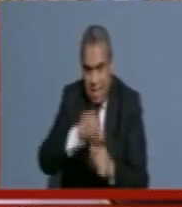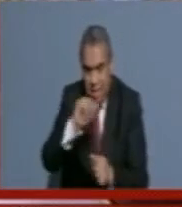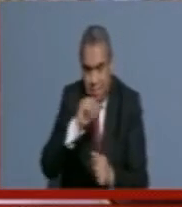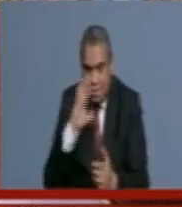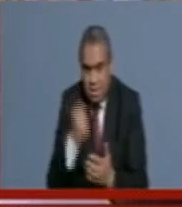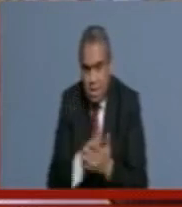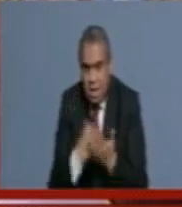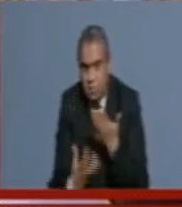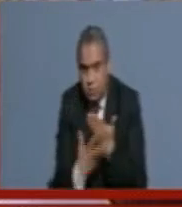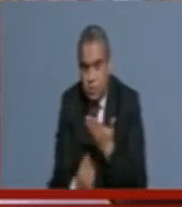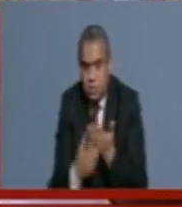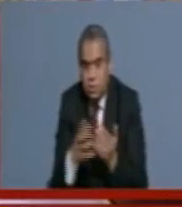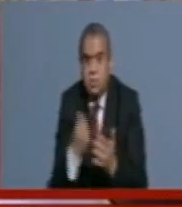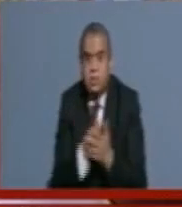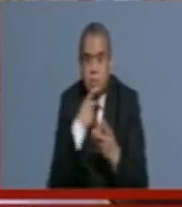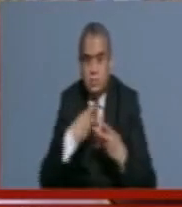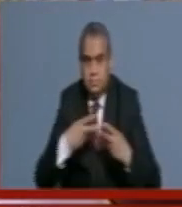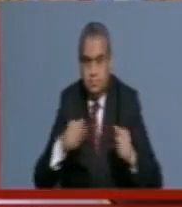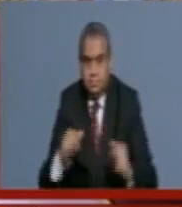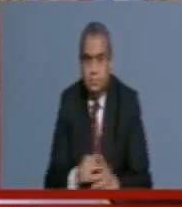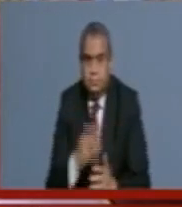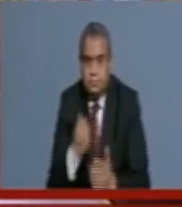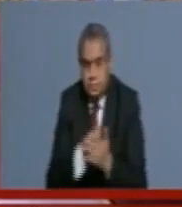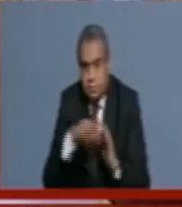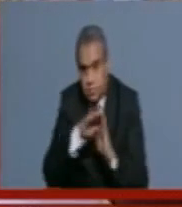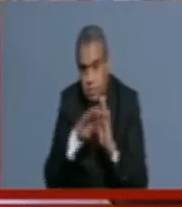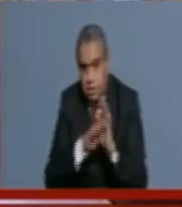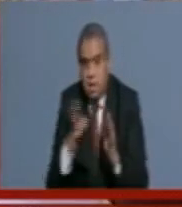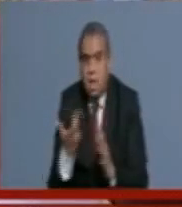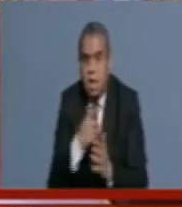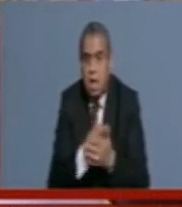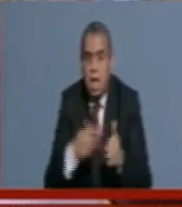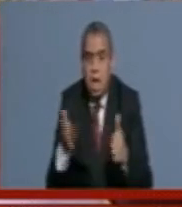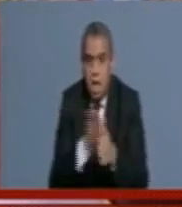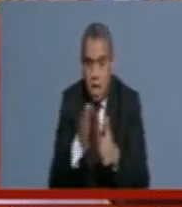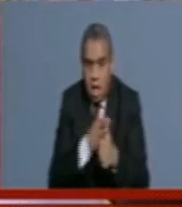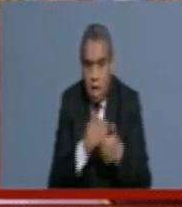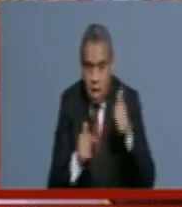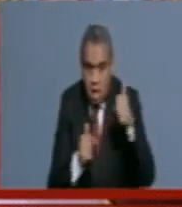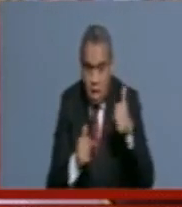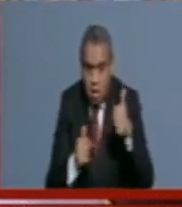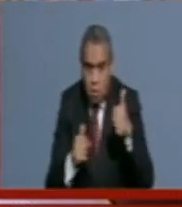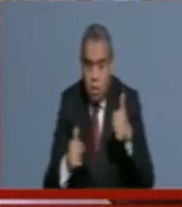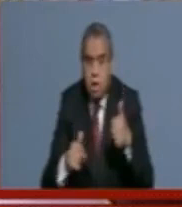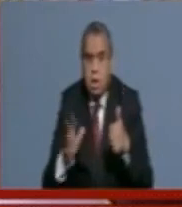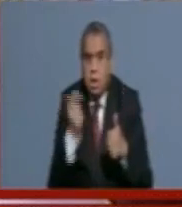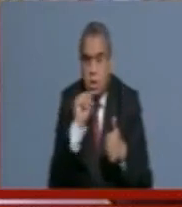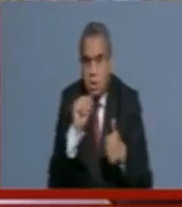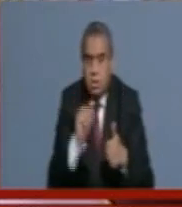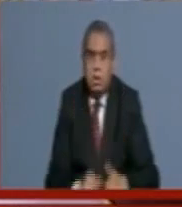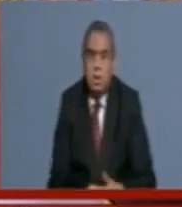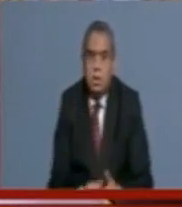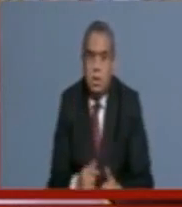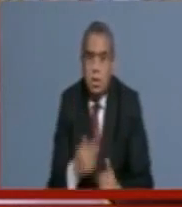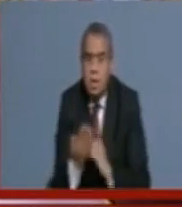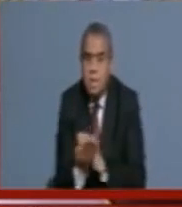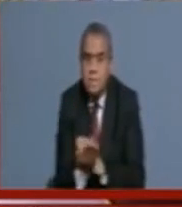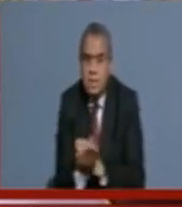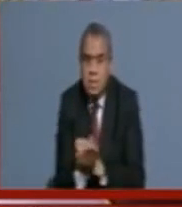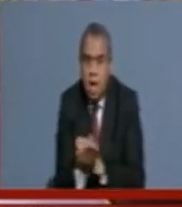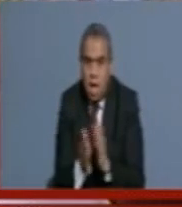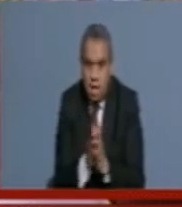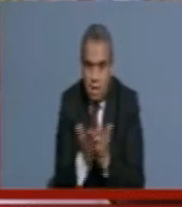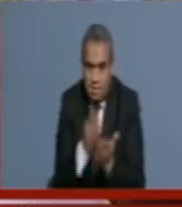فيها عدة نقاط. أولا احنا بداية الأمر عندي بطاقة الاقتراع،